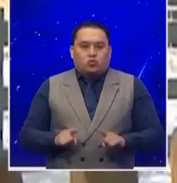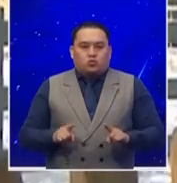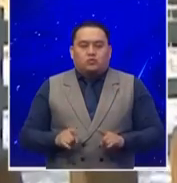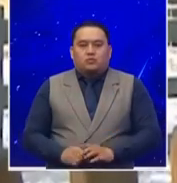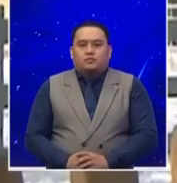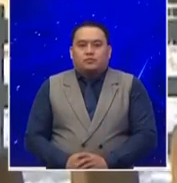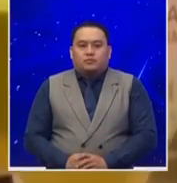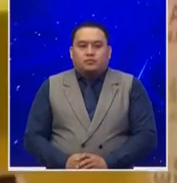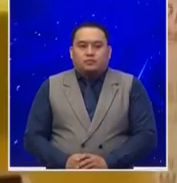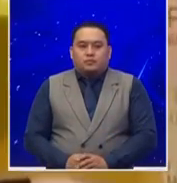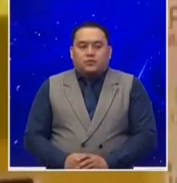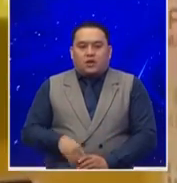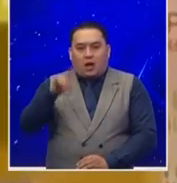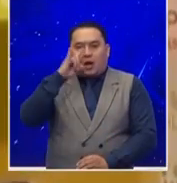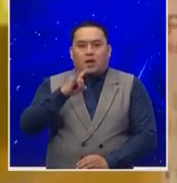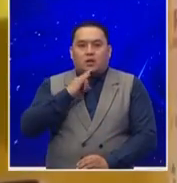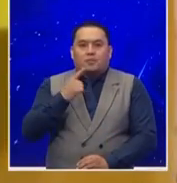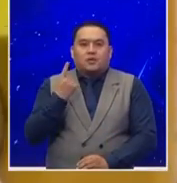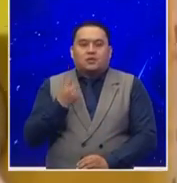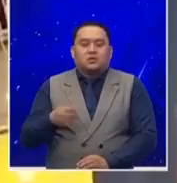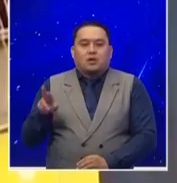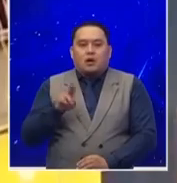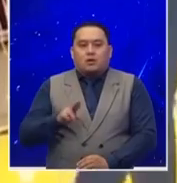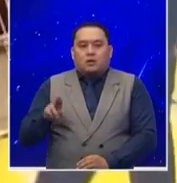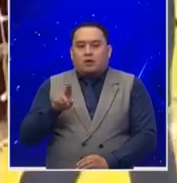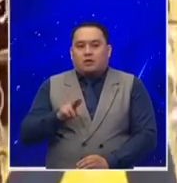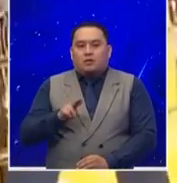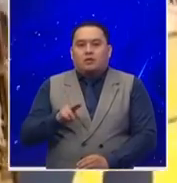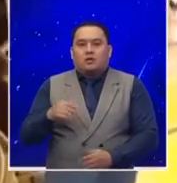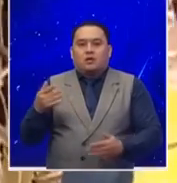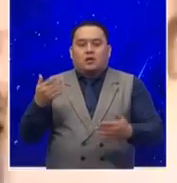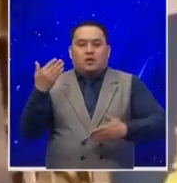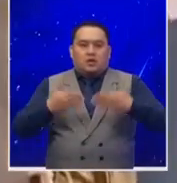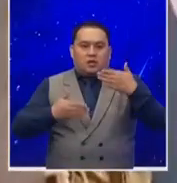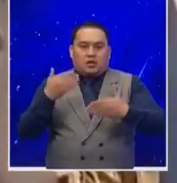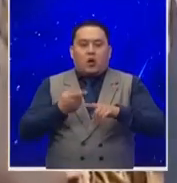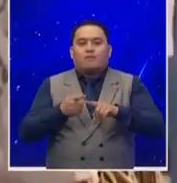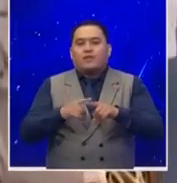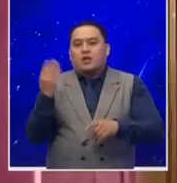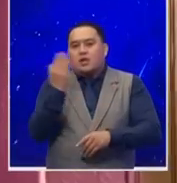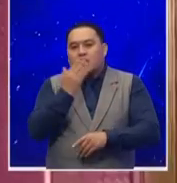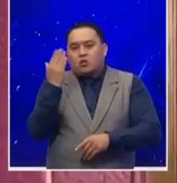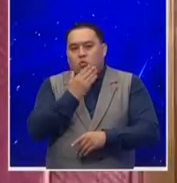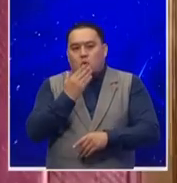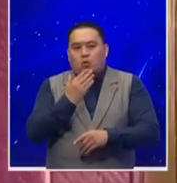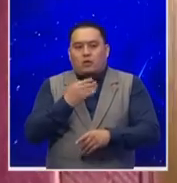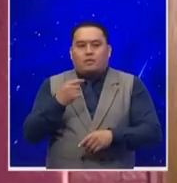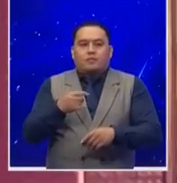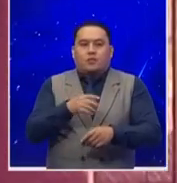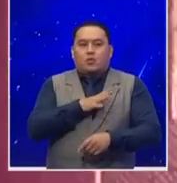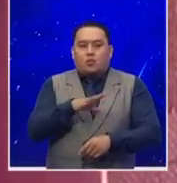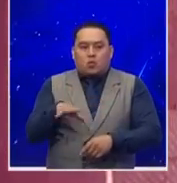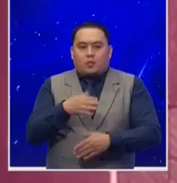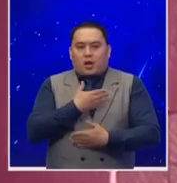екен. Қазақстанда 1 ақпаннан бастап кинотеатрлар бірнеше айға жабылуы мүмкін. Оған себеп фильмдердің прокатқа